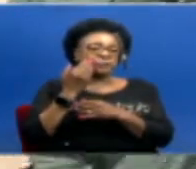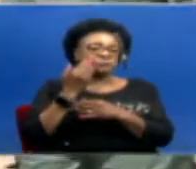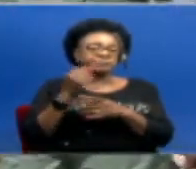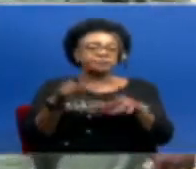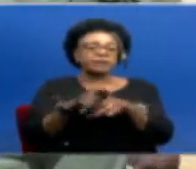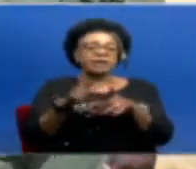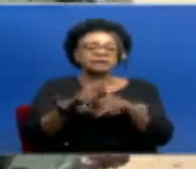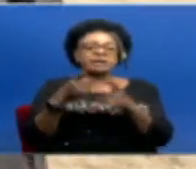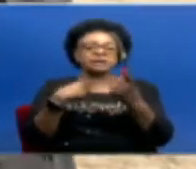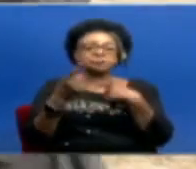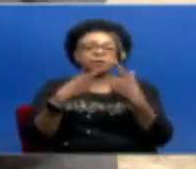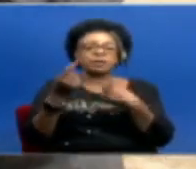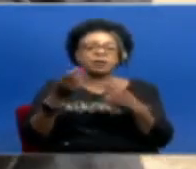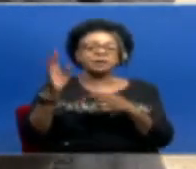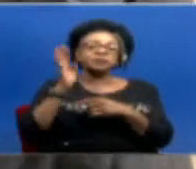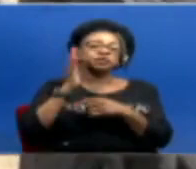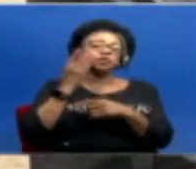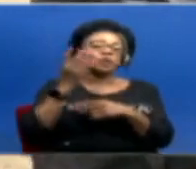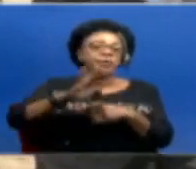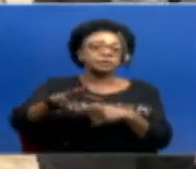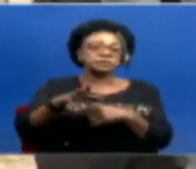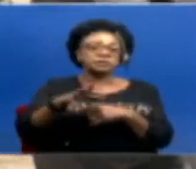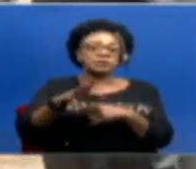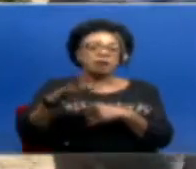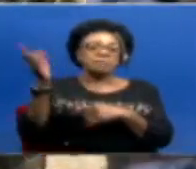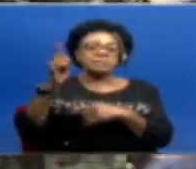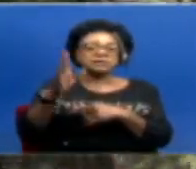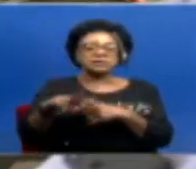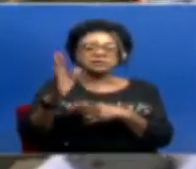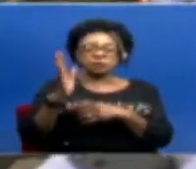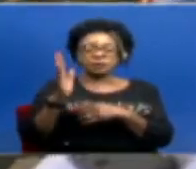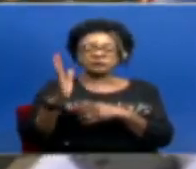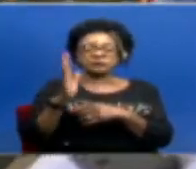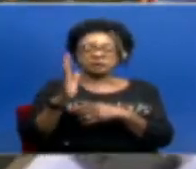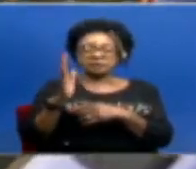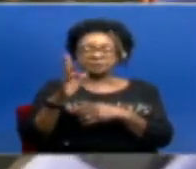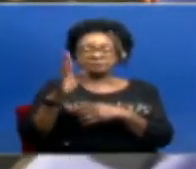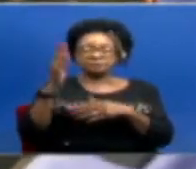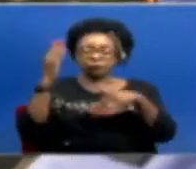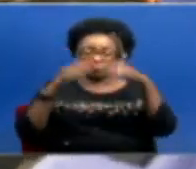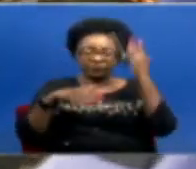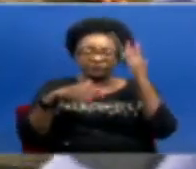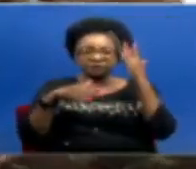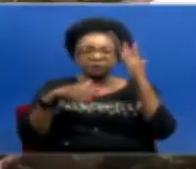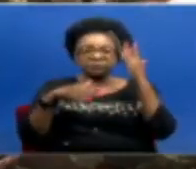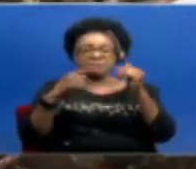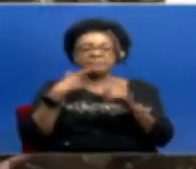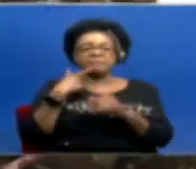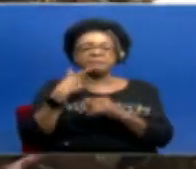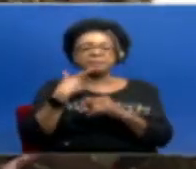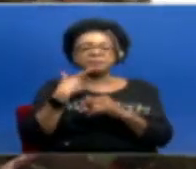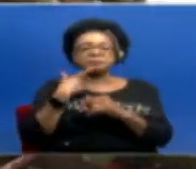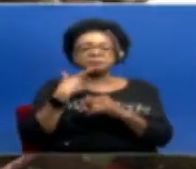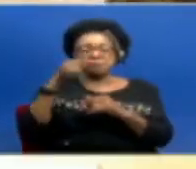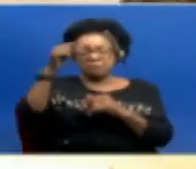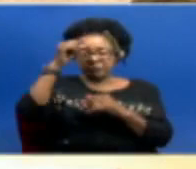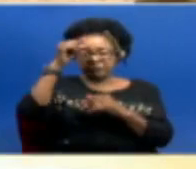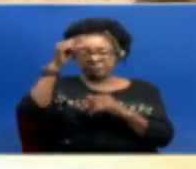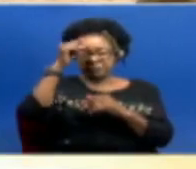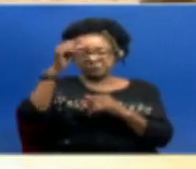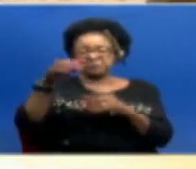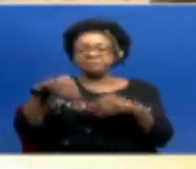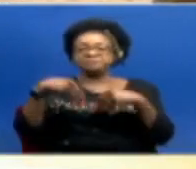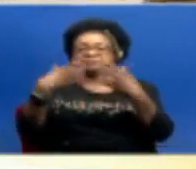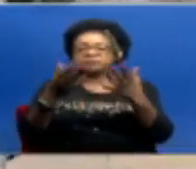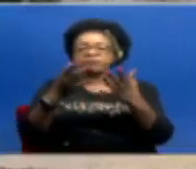Akizungumza katika kaunti ya Isiolo, Waziri wa usalama wa ndani Prof Kithure Kindiki alisema kuwa serikali imewapia mwelekeo